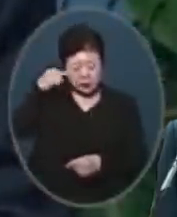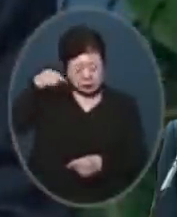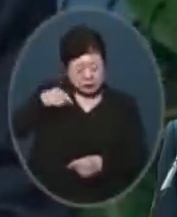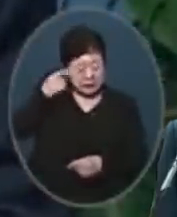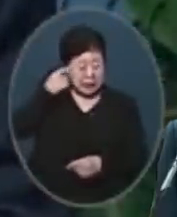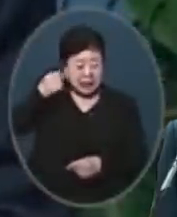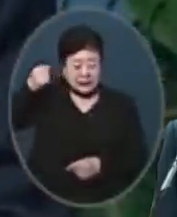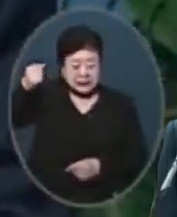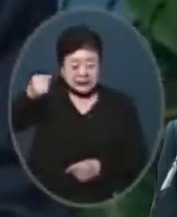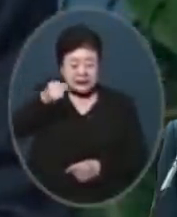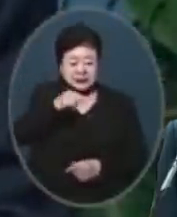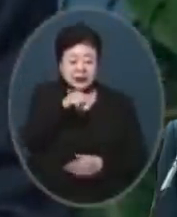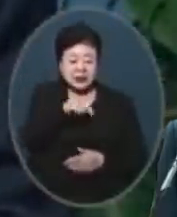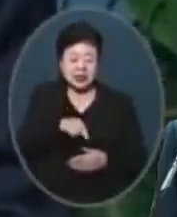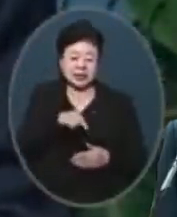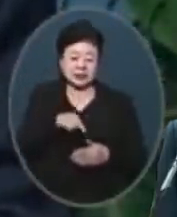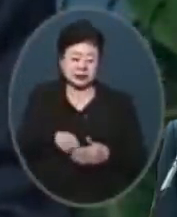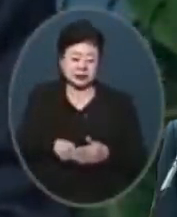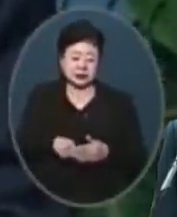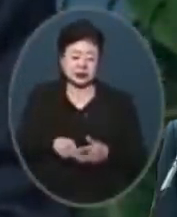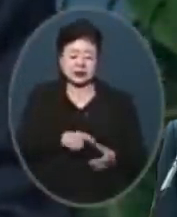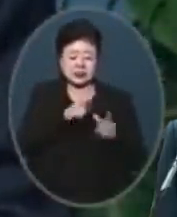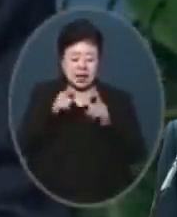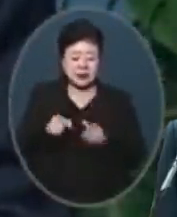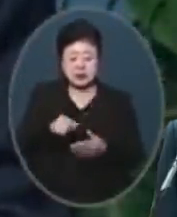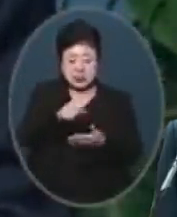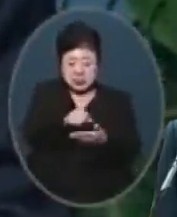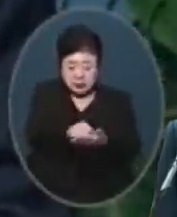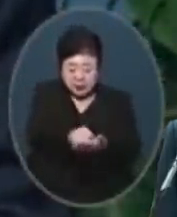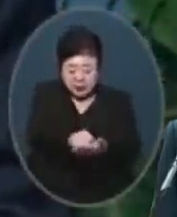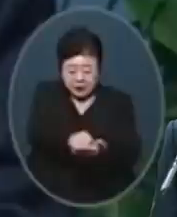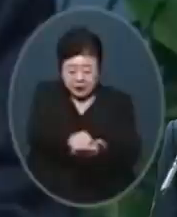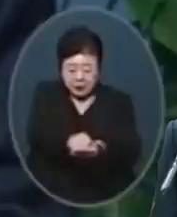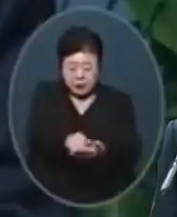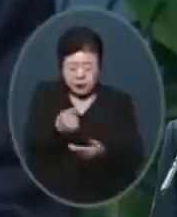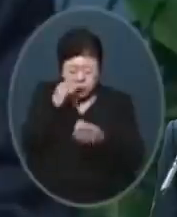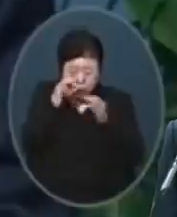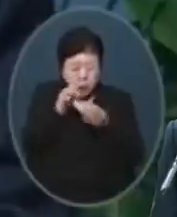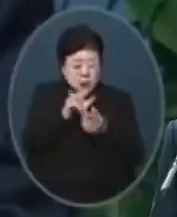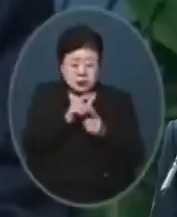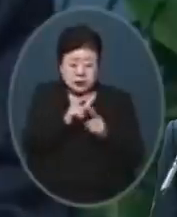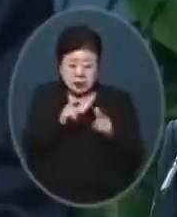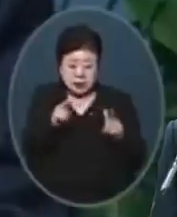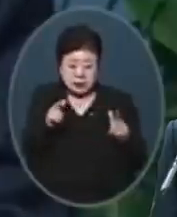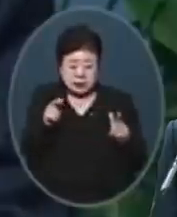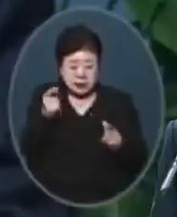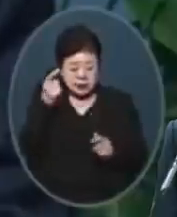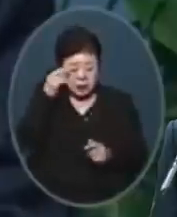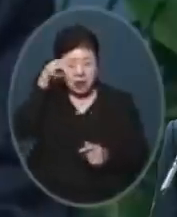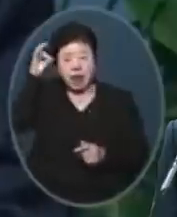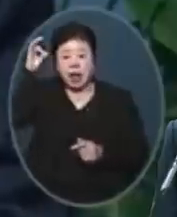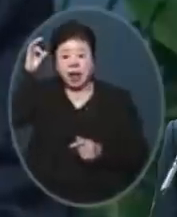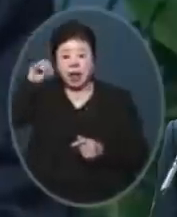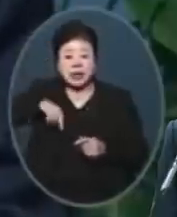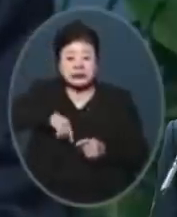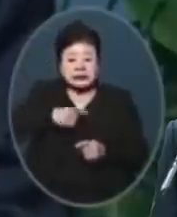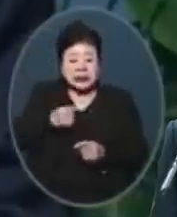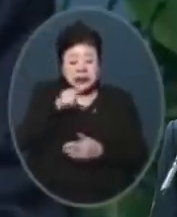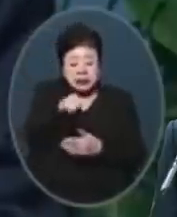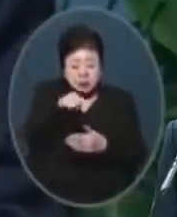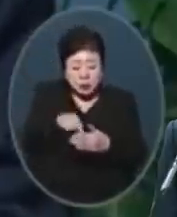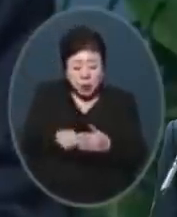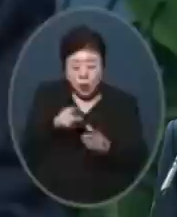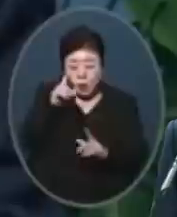지배하지만 내적인 자화상은 삶을 지배합니다. 눈에 안 보이며 생각에 떠오르는 자기의 내적인